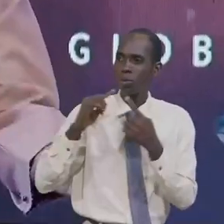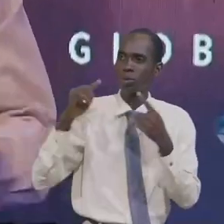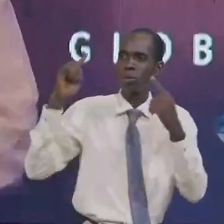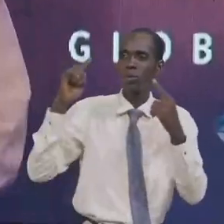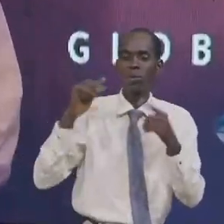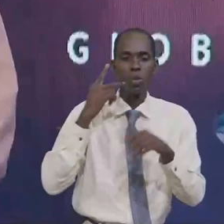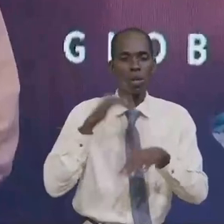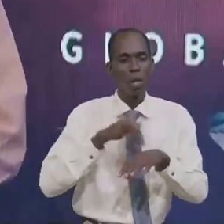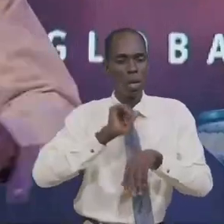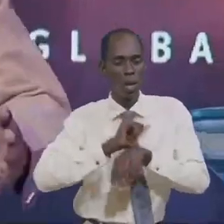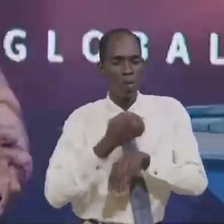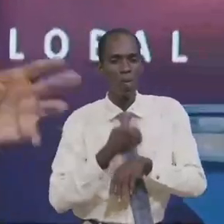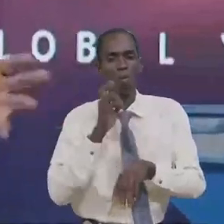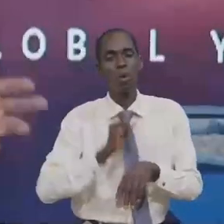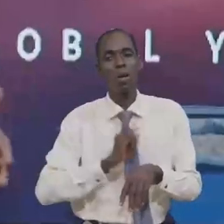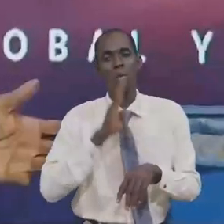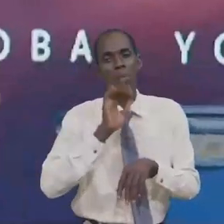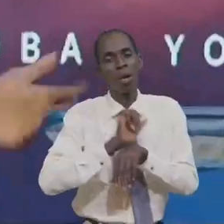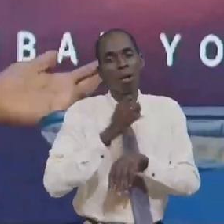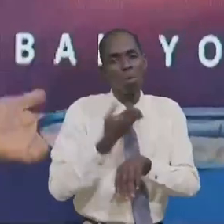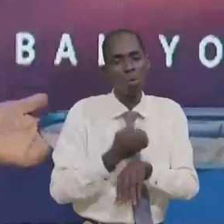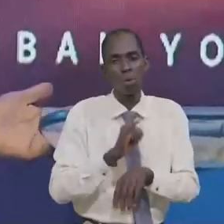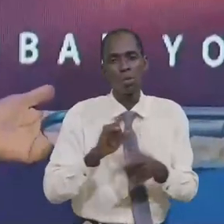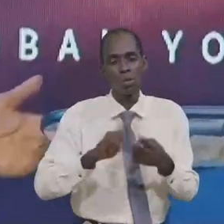j'ai fait à faire ça pour pour réfléchir